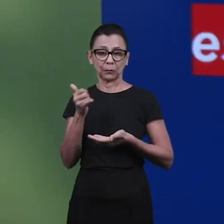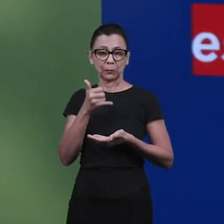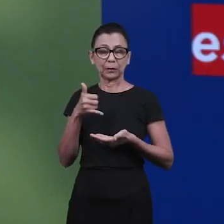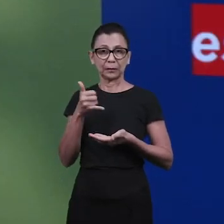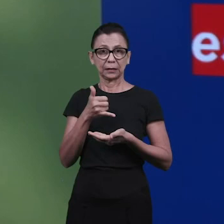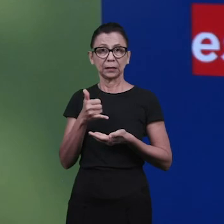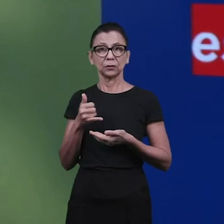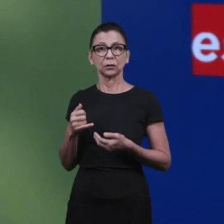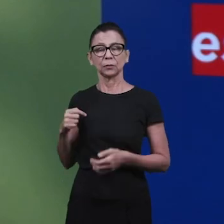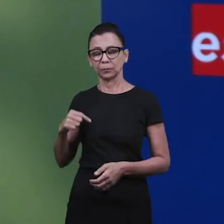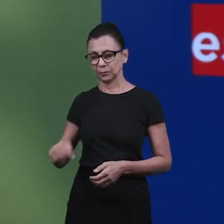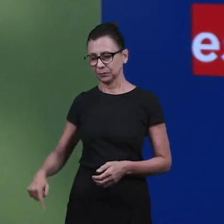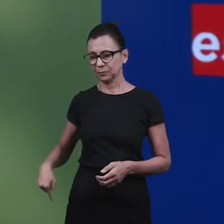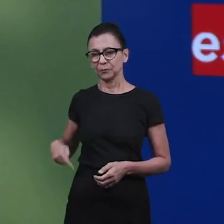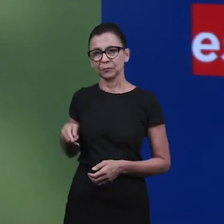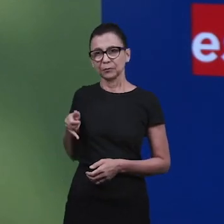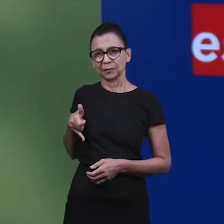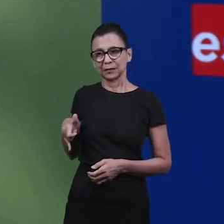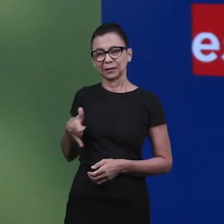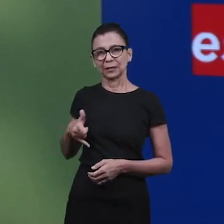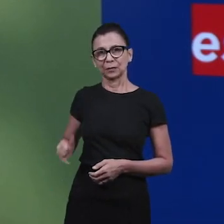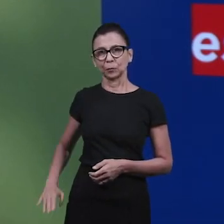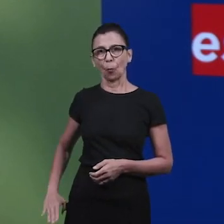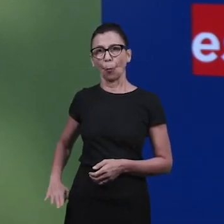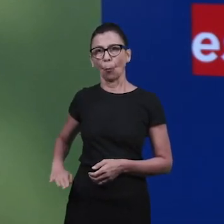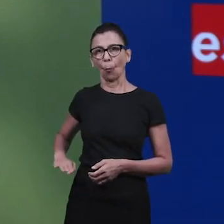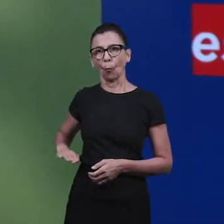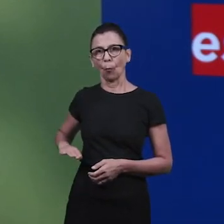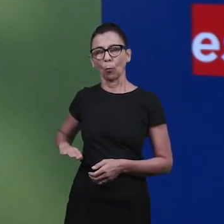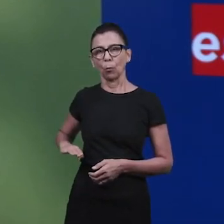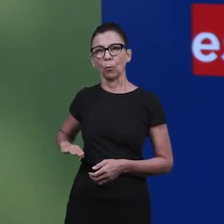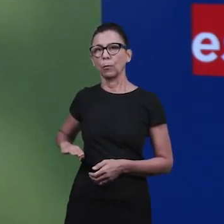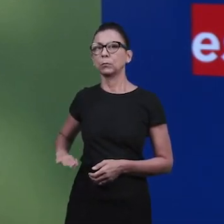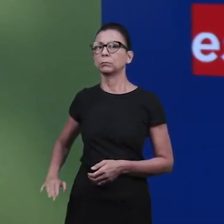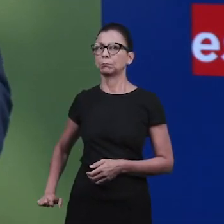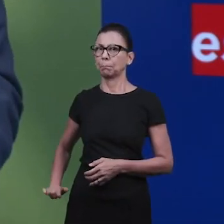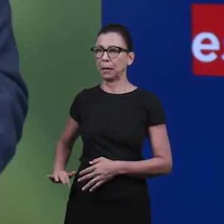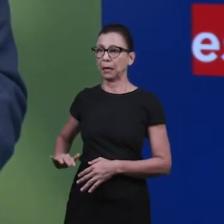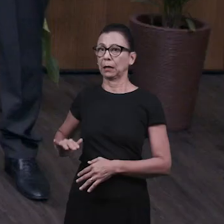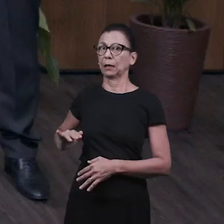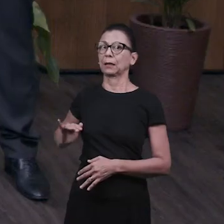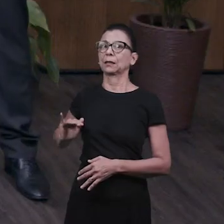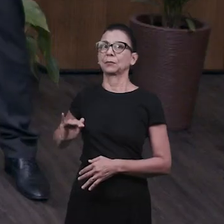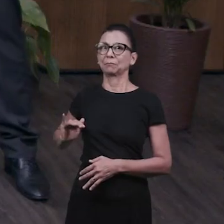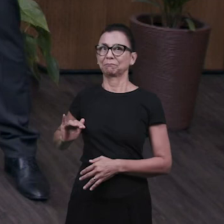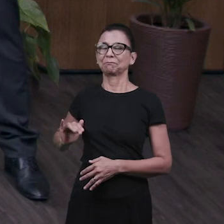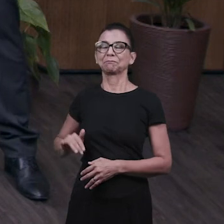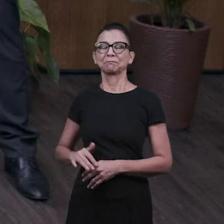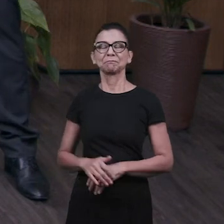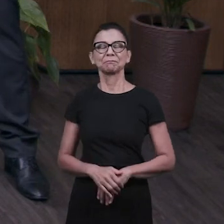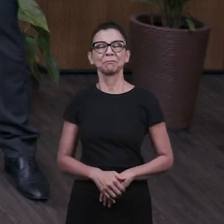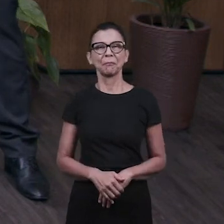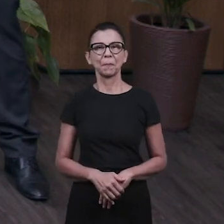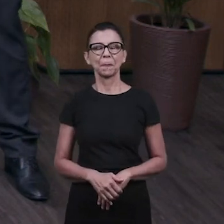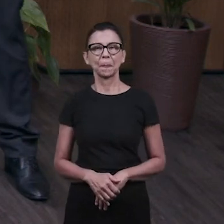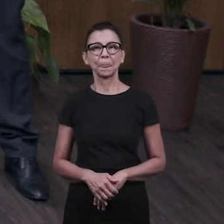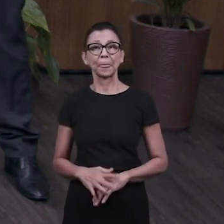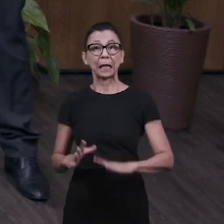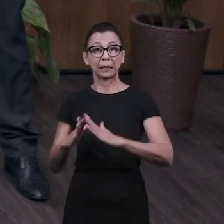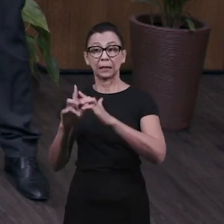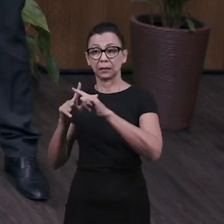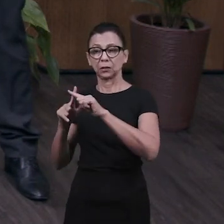bien-aimés, ce sera aussi l'enlèvement de l'Église fidèle. Quand Jésus viendra dans l'enlèvement de